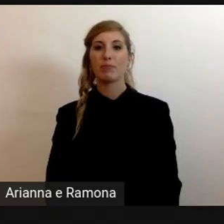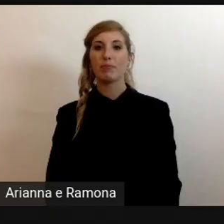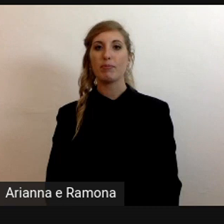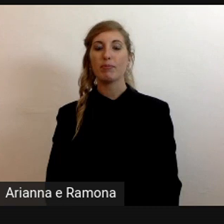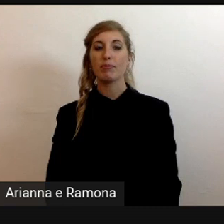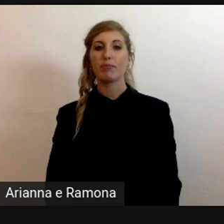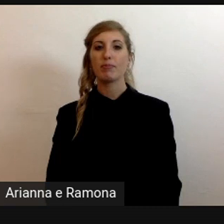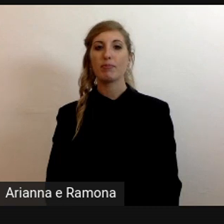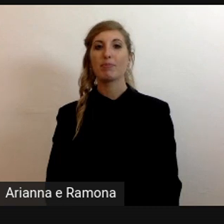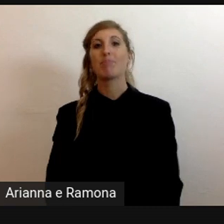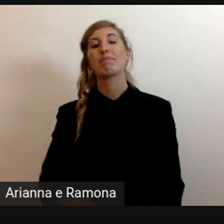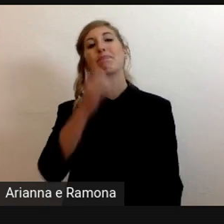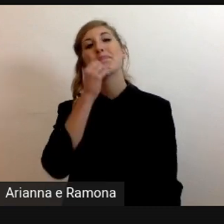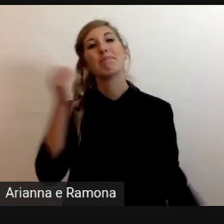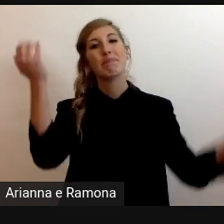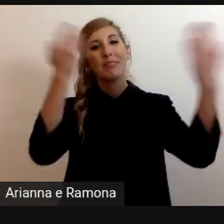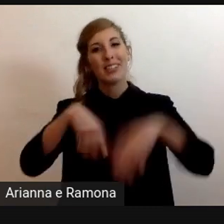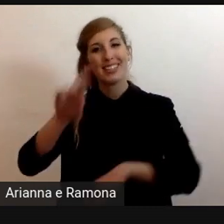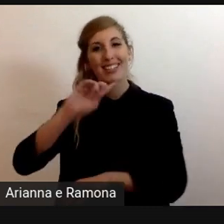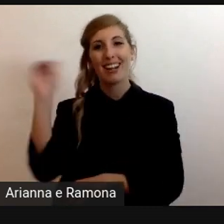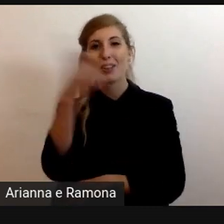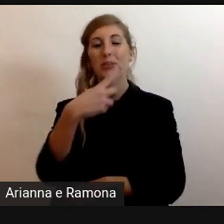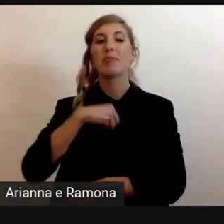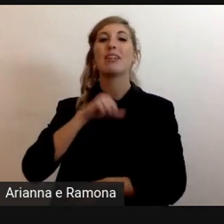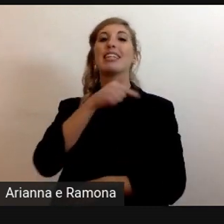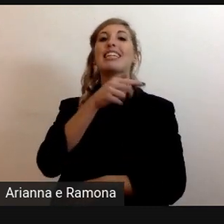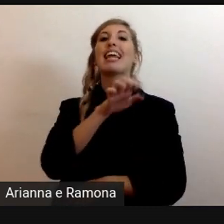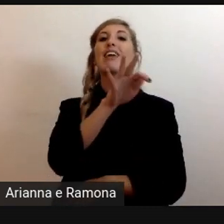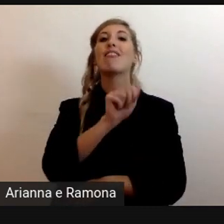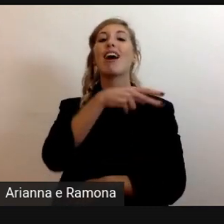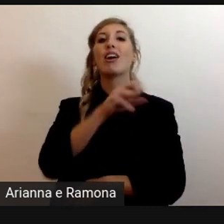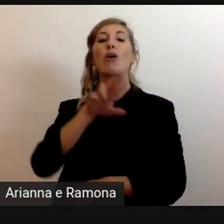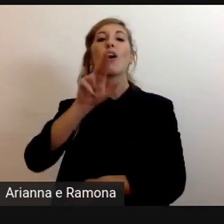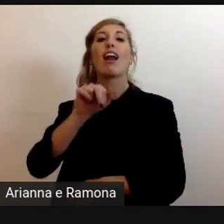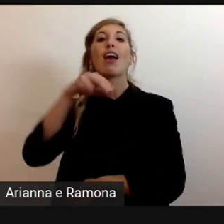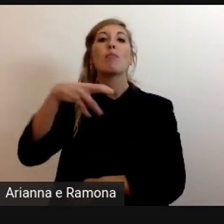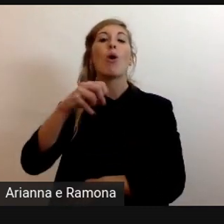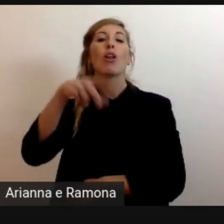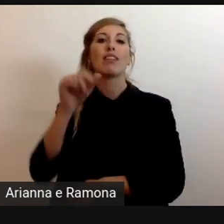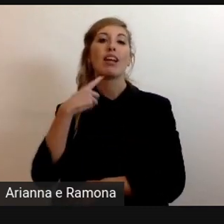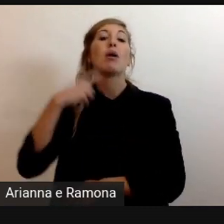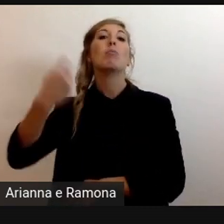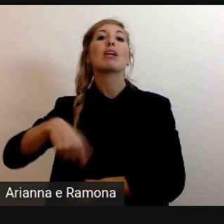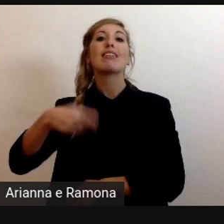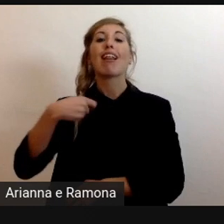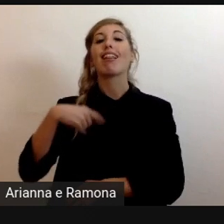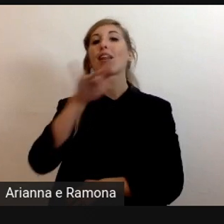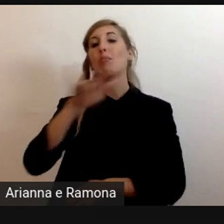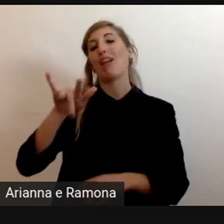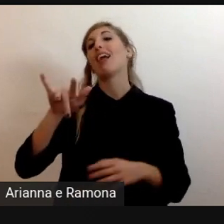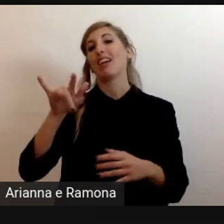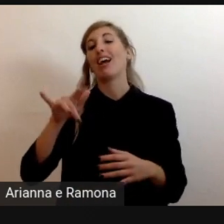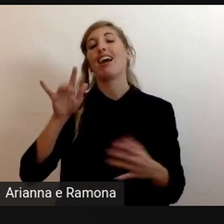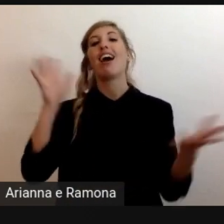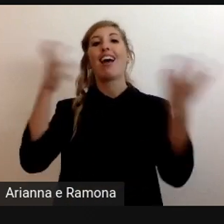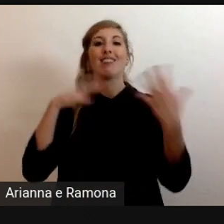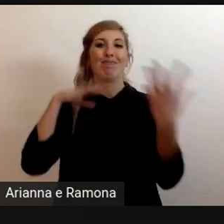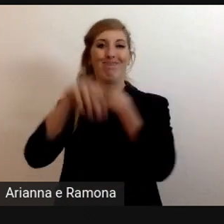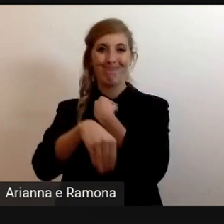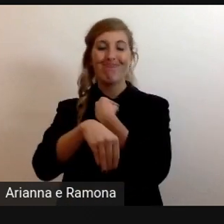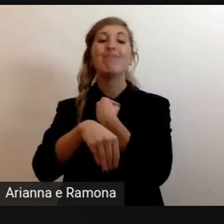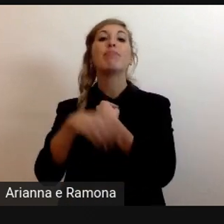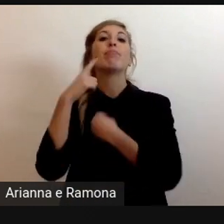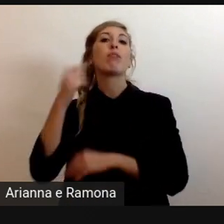buonasera a tutti sono stefano rimondi nel presidente di belen contempo riale che organizza annualmente